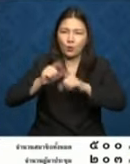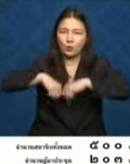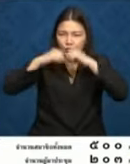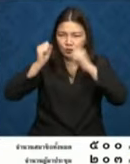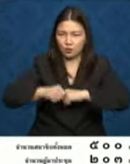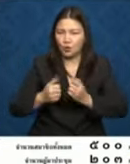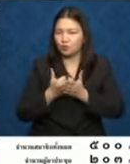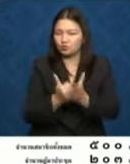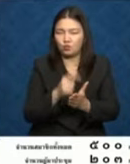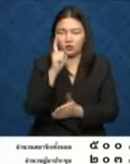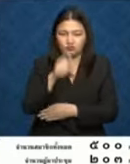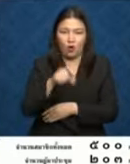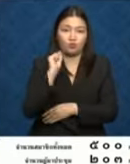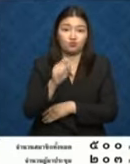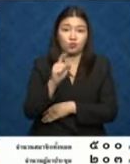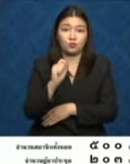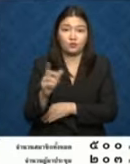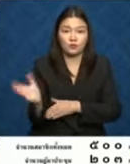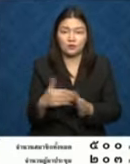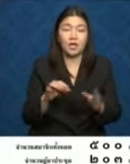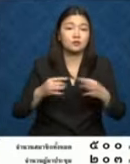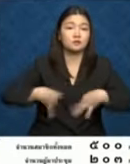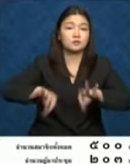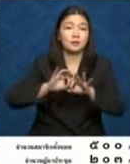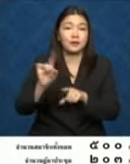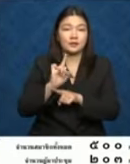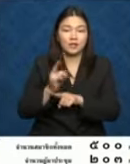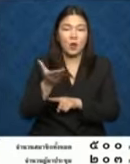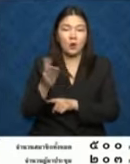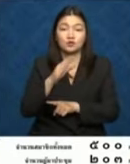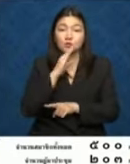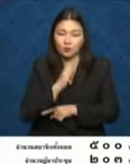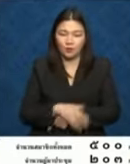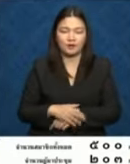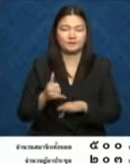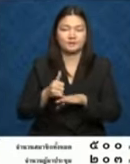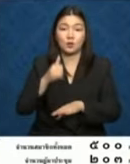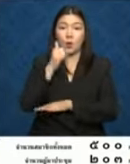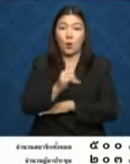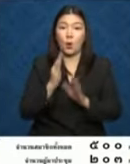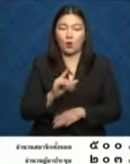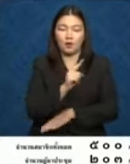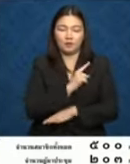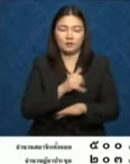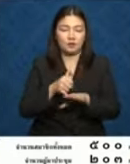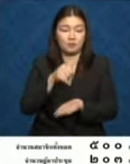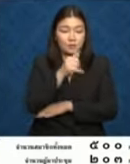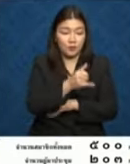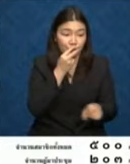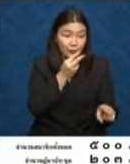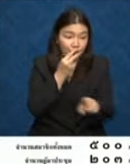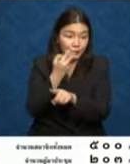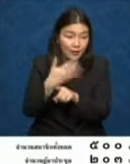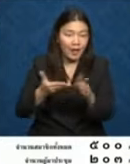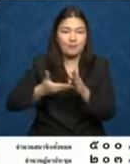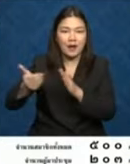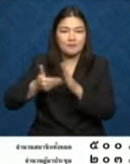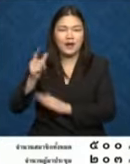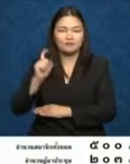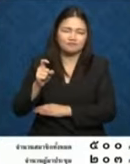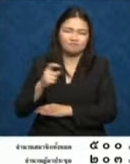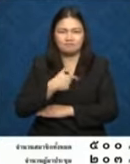มค่ะอีกอย่างนึงคือฝากไปถึงการตรวจรับงานนะคะที่ละหลวมจากผู้รับเหมาด้วยค่ะขอบคุณ